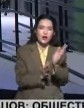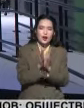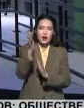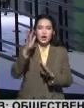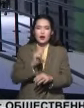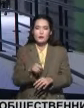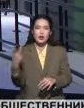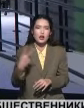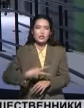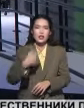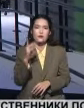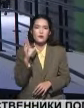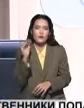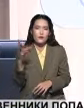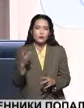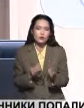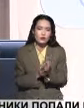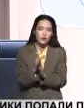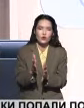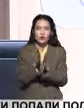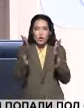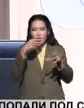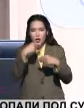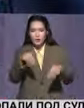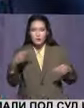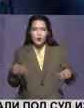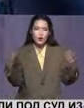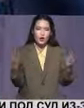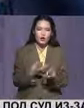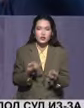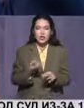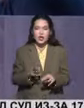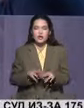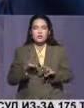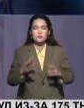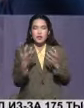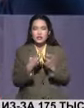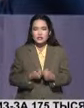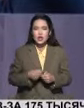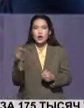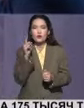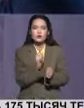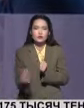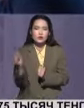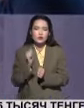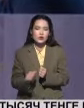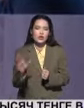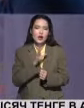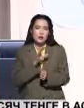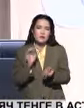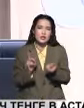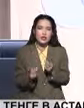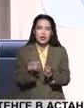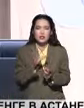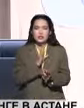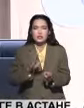в 21 веке, надо выращивать больше продуктов. И чтобы поменьше выбросов, при этом не истощая качество почвы. Углеродное земледелие для развивающихся